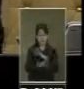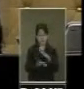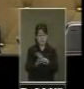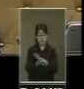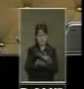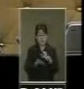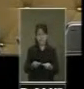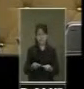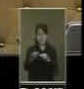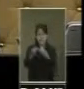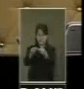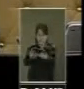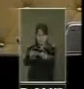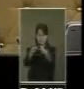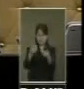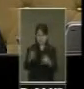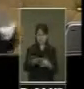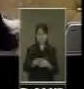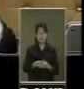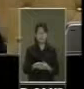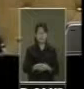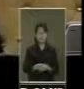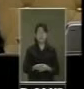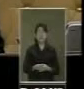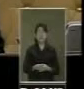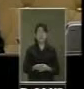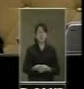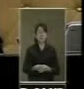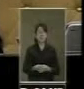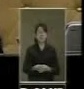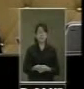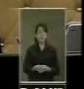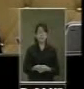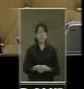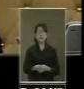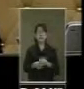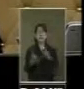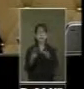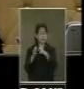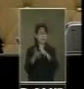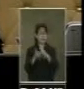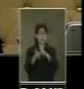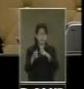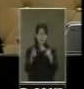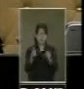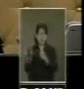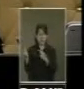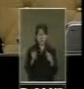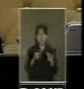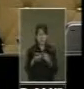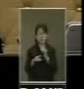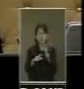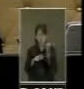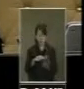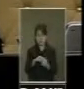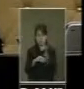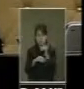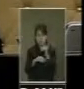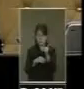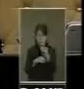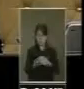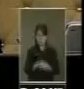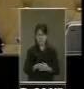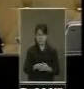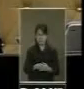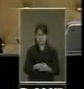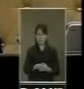มอบให้ไปแล้วนะครับผมว่าเรื่องทั้งหลายทั้งปวงเนี่ยคงยุติลงได้แล้วนะครับท่านสุเท